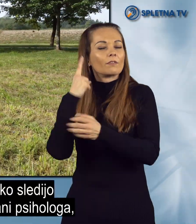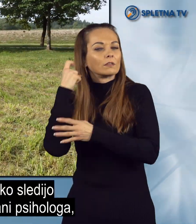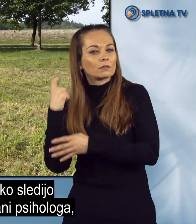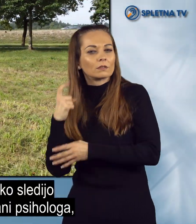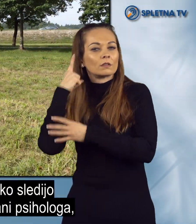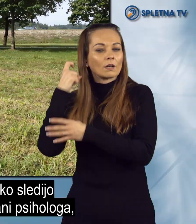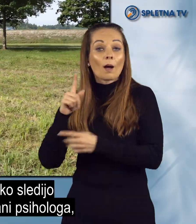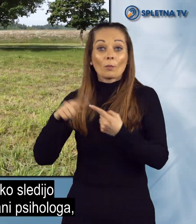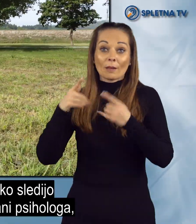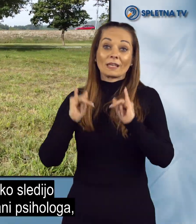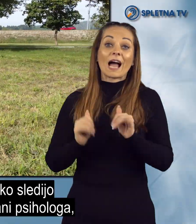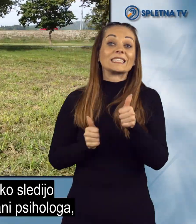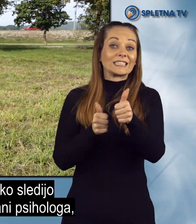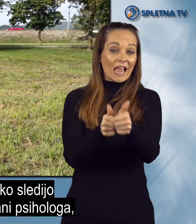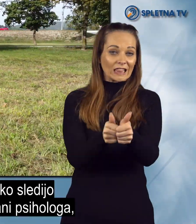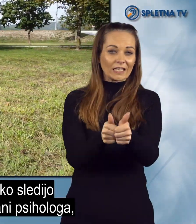dejansko sledijo res